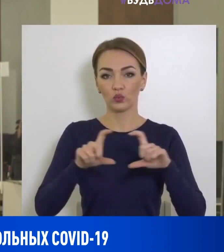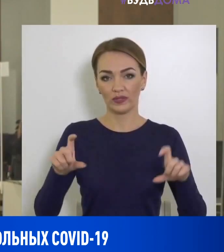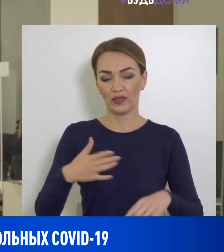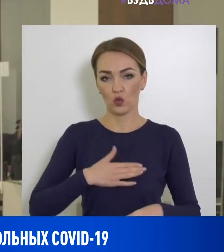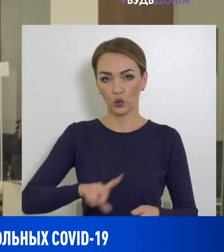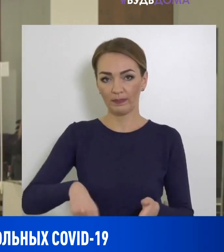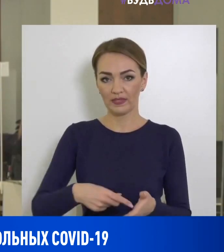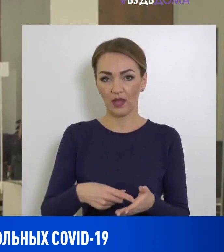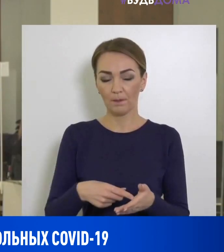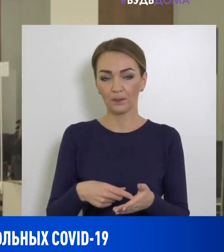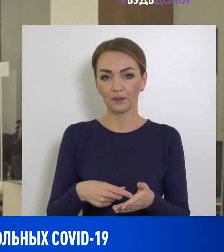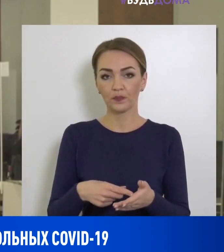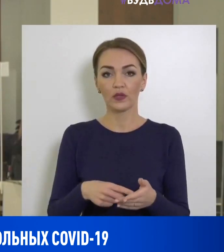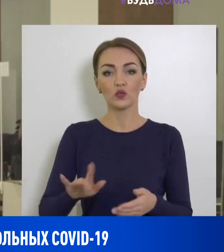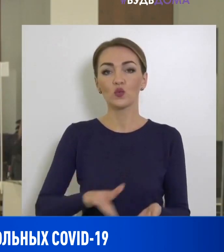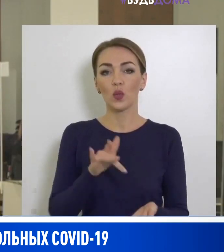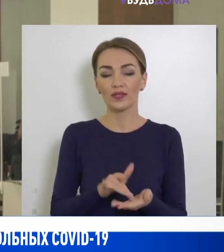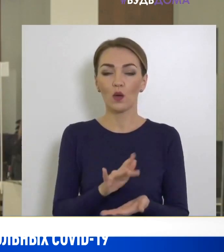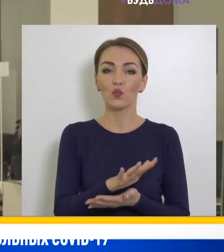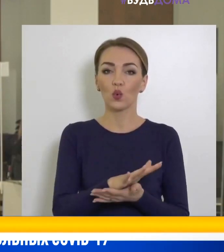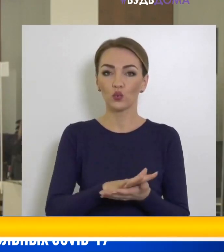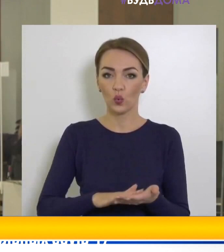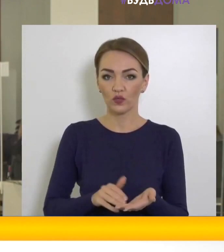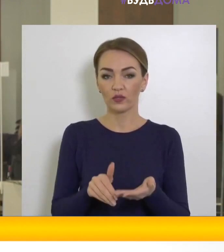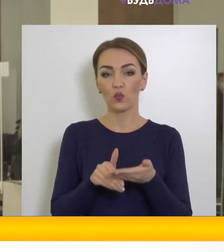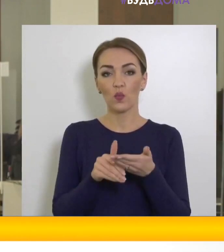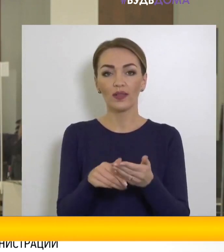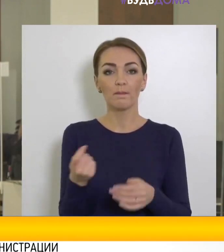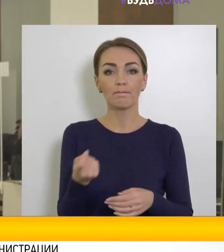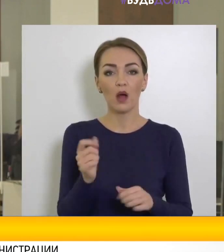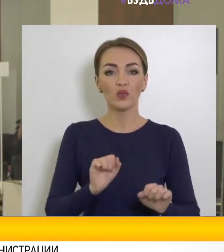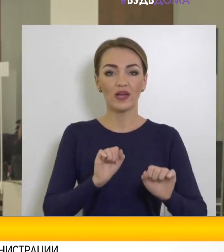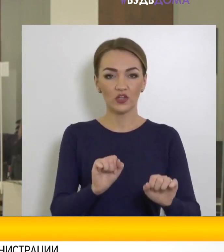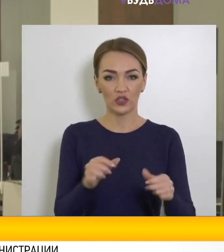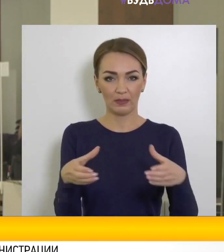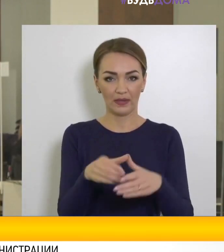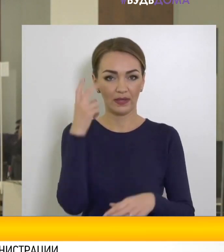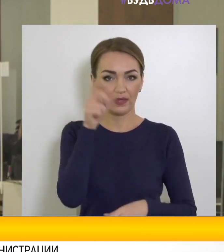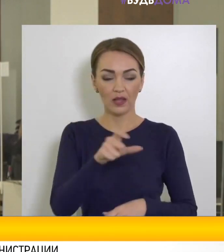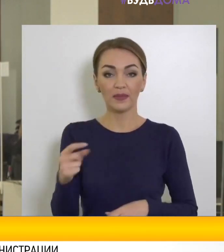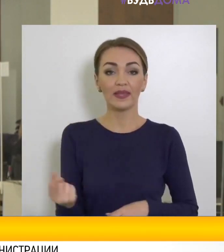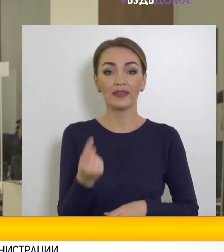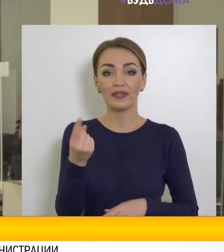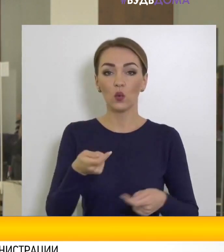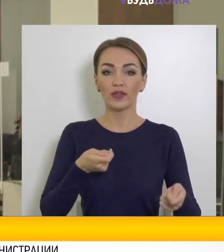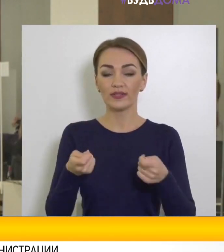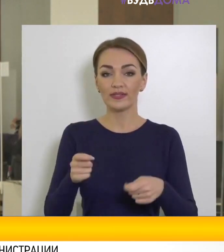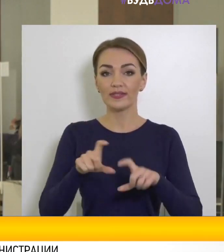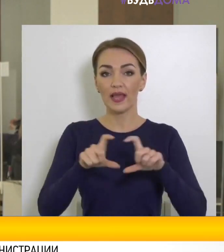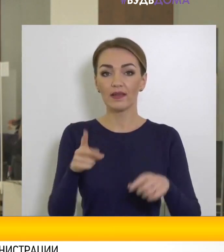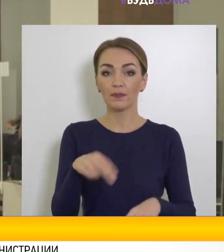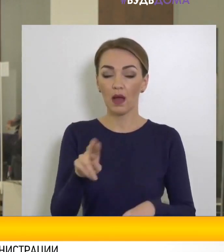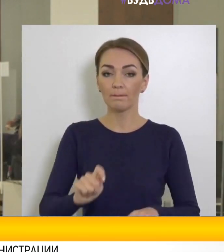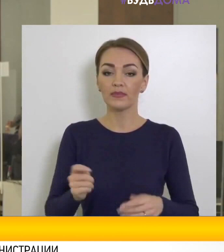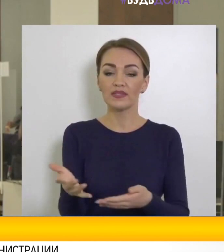масок. Столиця продовжує допомагати малозахищеним киянам. Єдиний координаційний центр КМДА вже зібрав